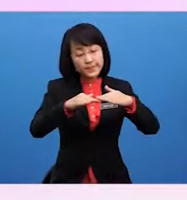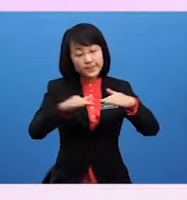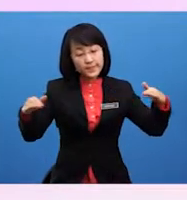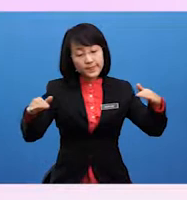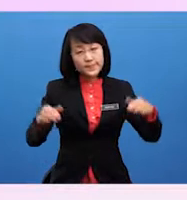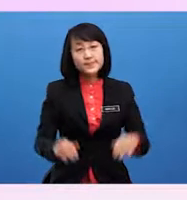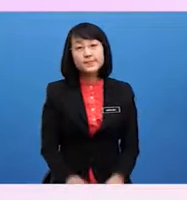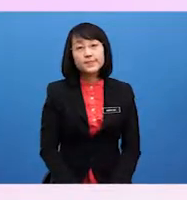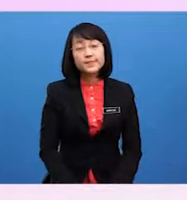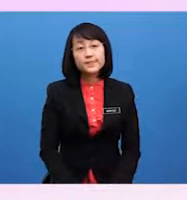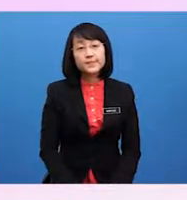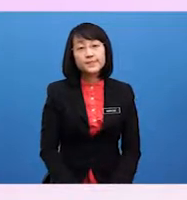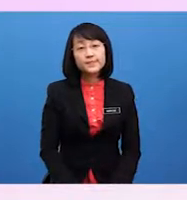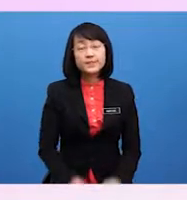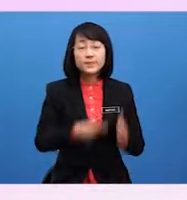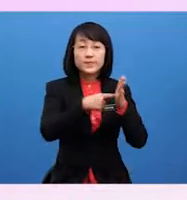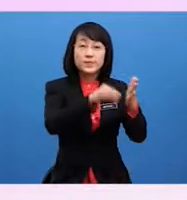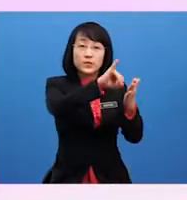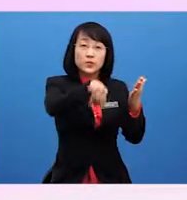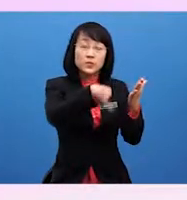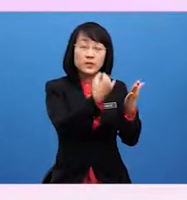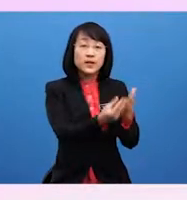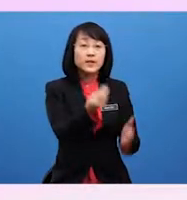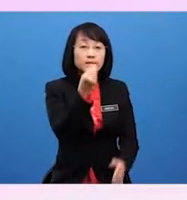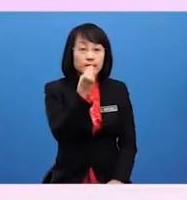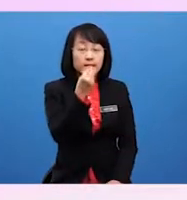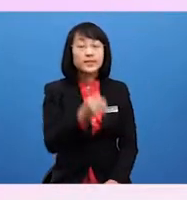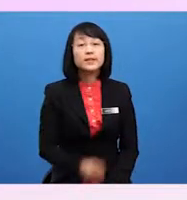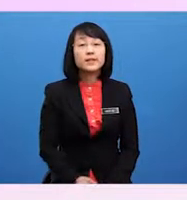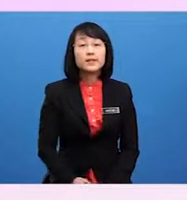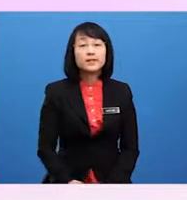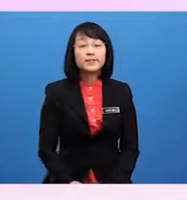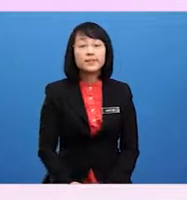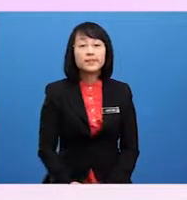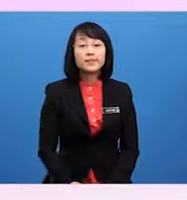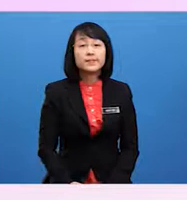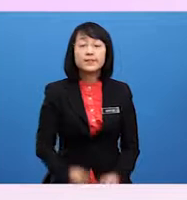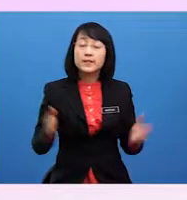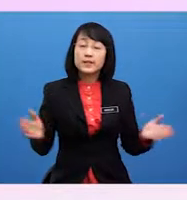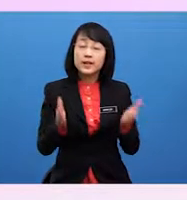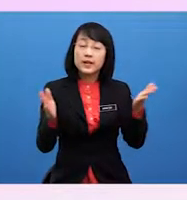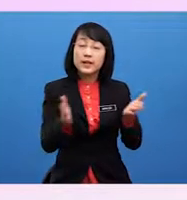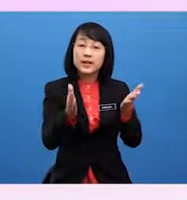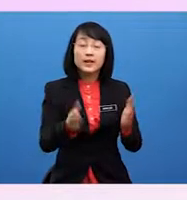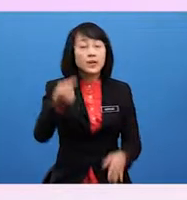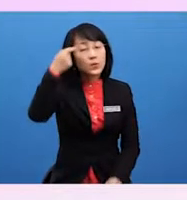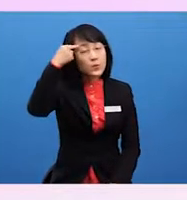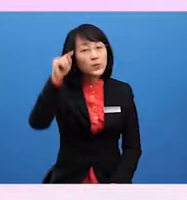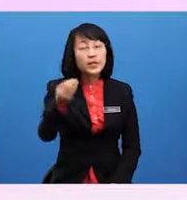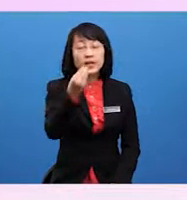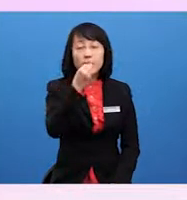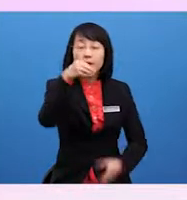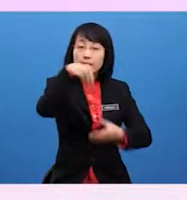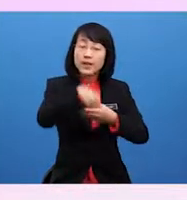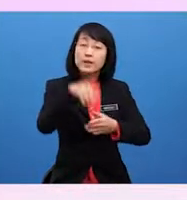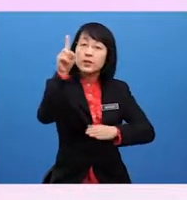makanan menunjukkan jumlah sajian yang disarankan untuk diambil dalam sehari.